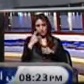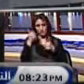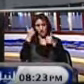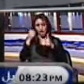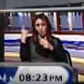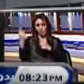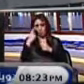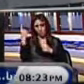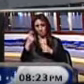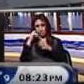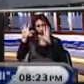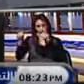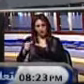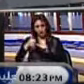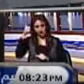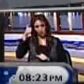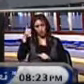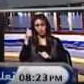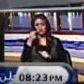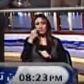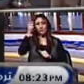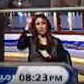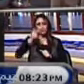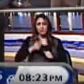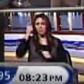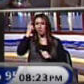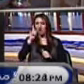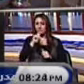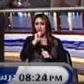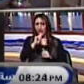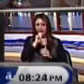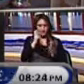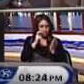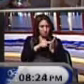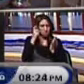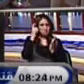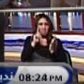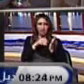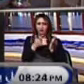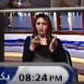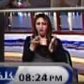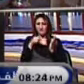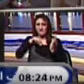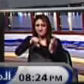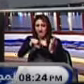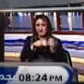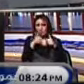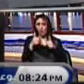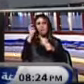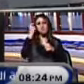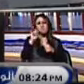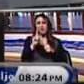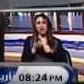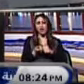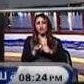والتفتيش؟ المواطن العادي مع شديد احترامي مش هيقدر يميز الاختام، لكن هو بطبيعة الحال ان لازم